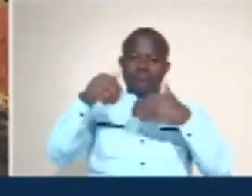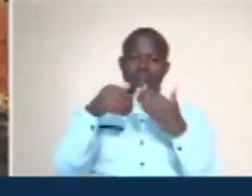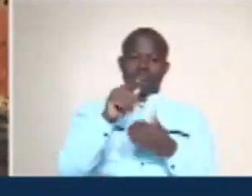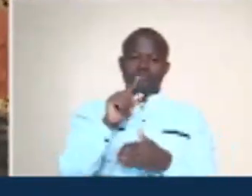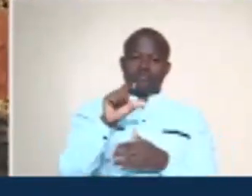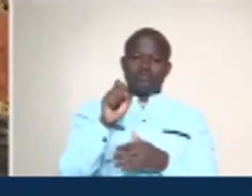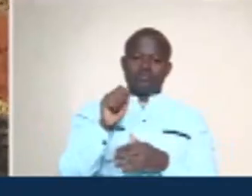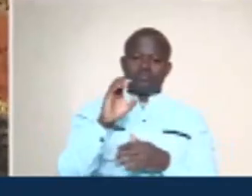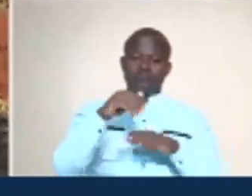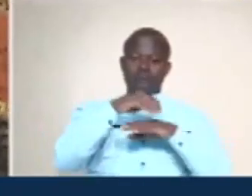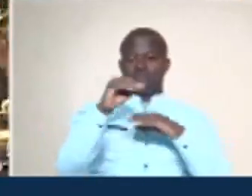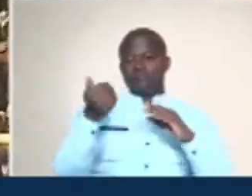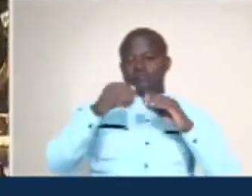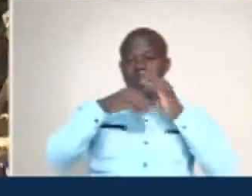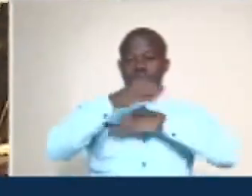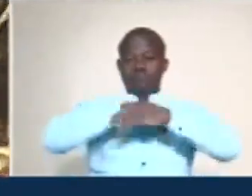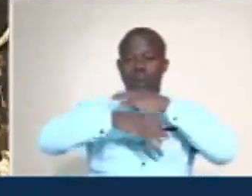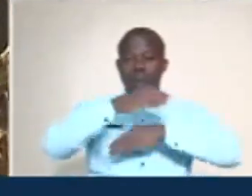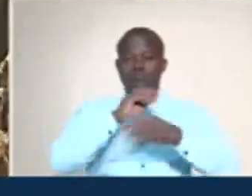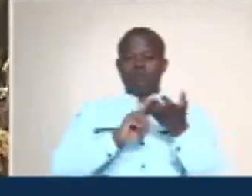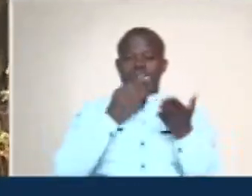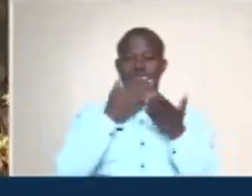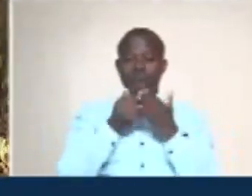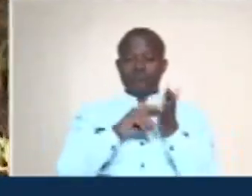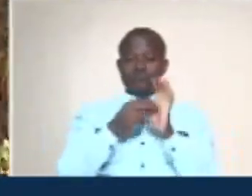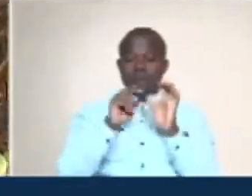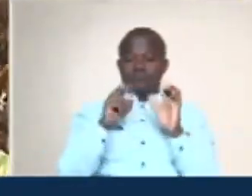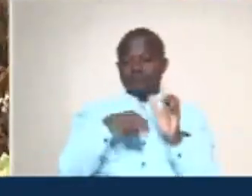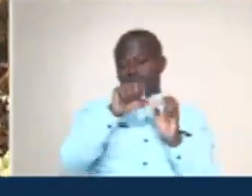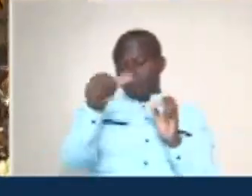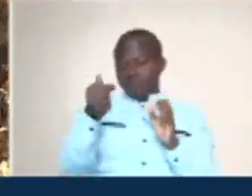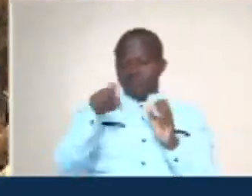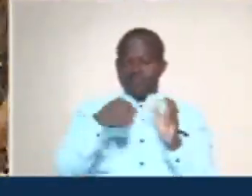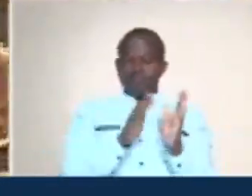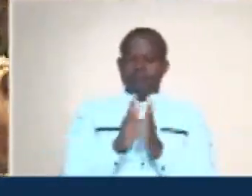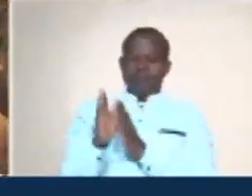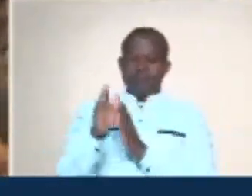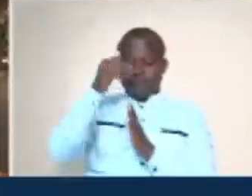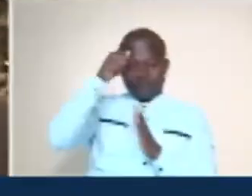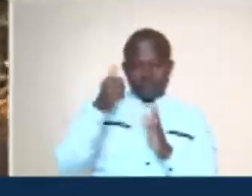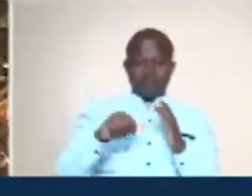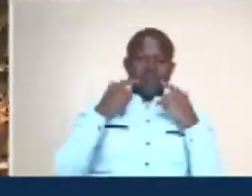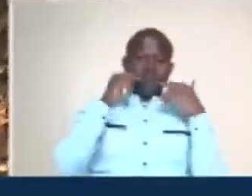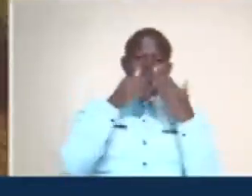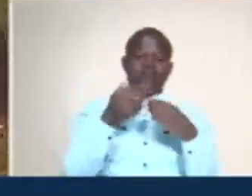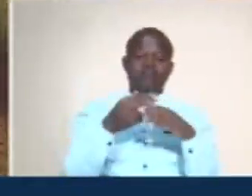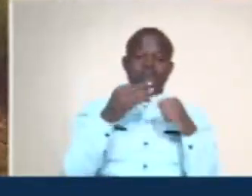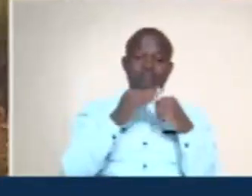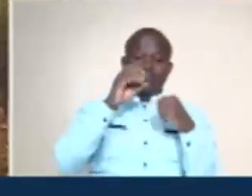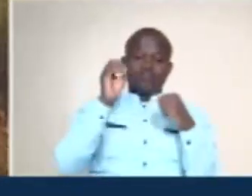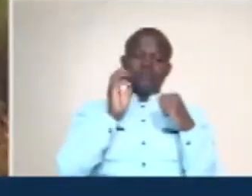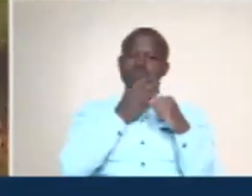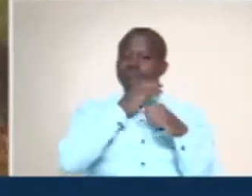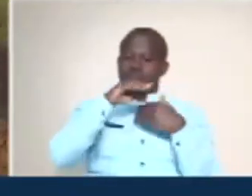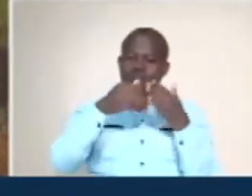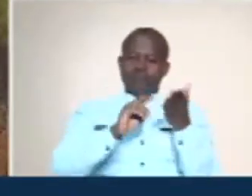plastiki koherezwa mu zindi nganda zihibyaza umusaruro bivuze ko hari indi keneye gutunganywa abahanga bavuga ko 80% by'amazi akoreshwa